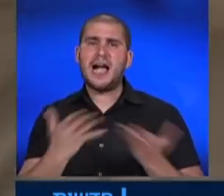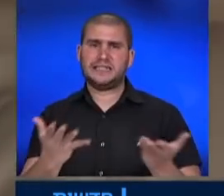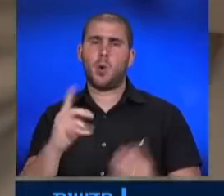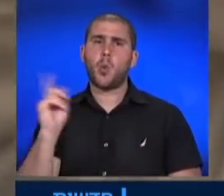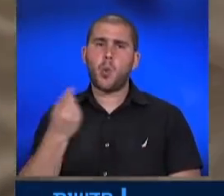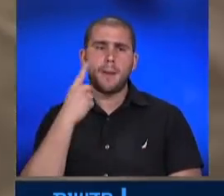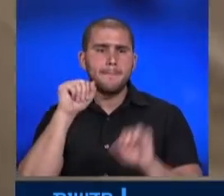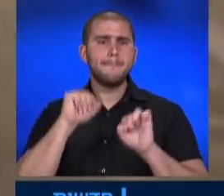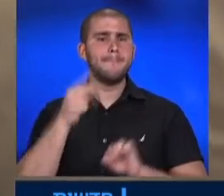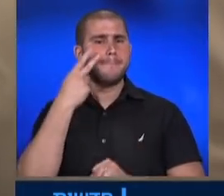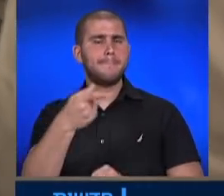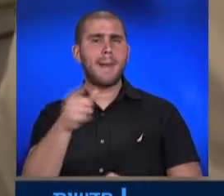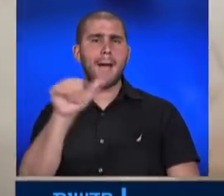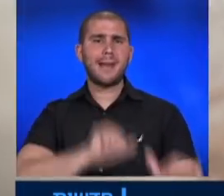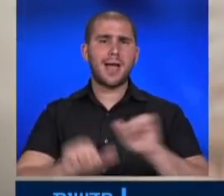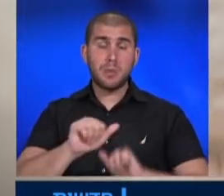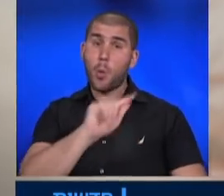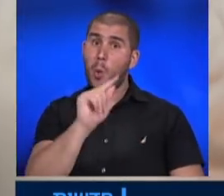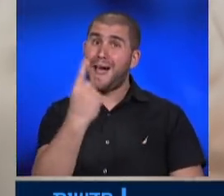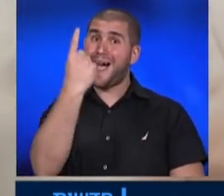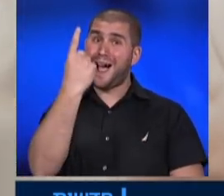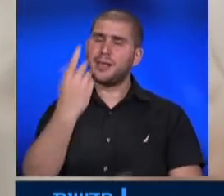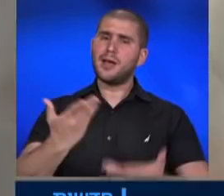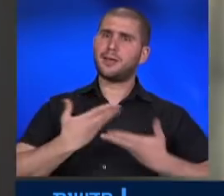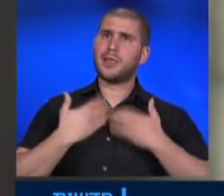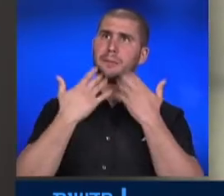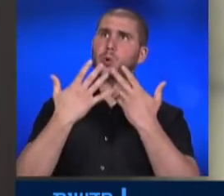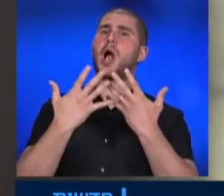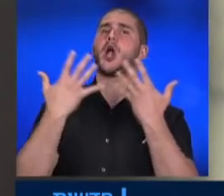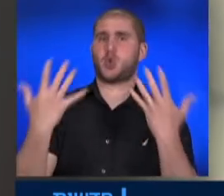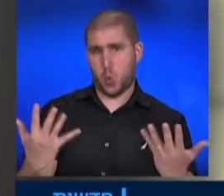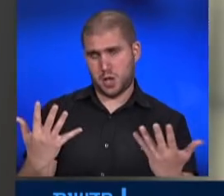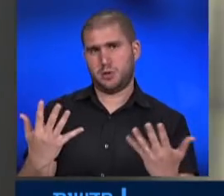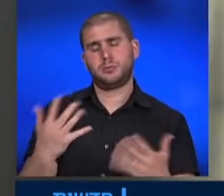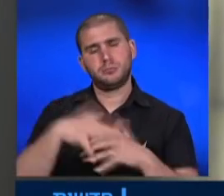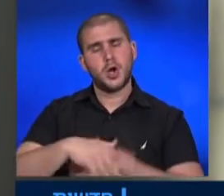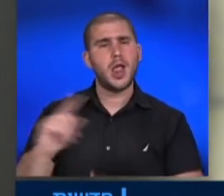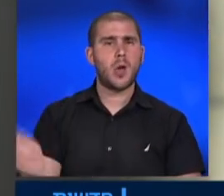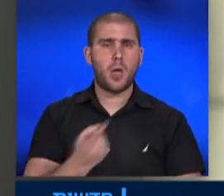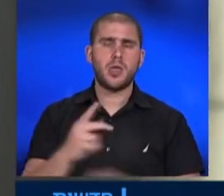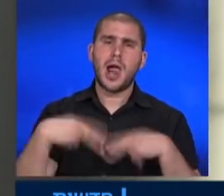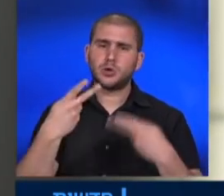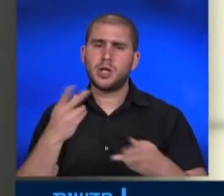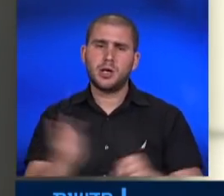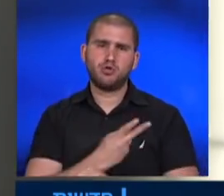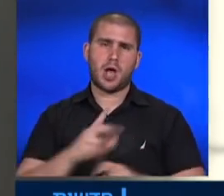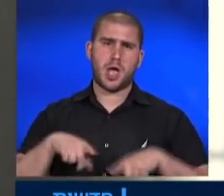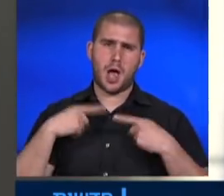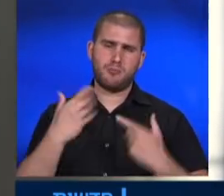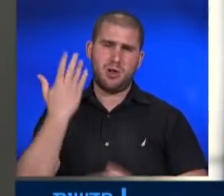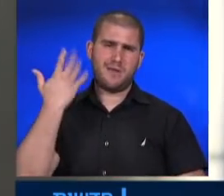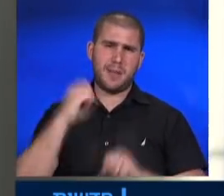אל המדענים האלה, שאולי אחד מהם יביא את הבשורה הגדולה שתגרום לכולנו לחזור לשגרת חיינו שלפני